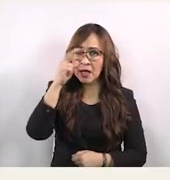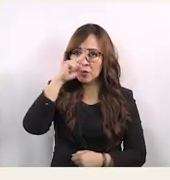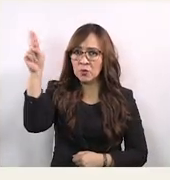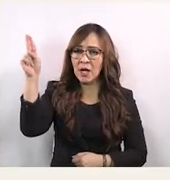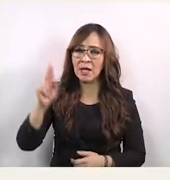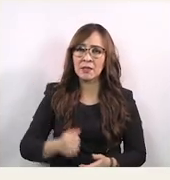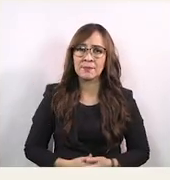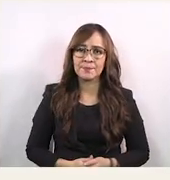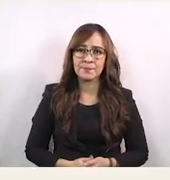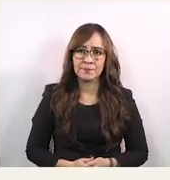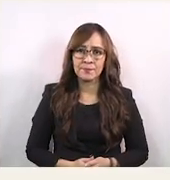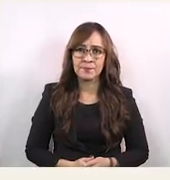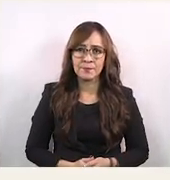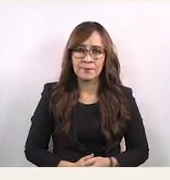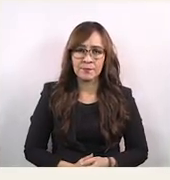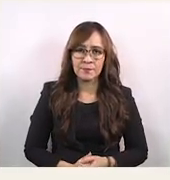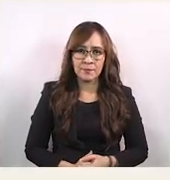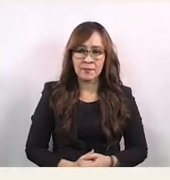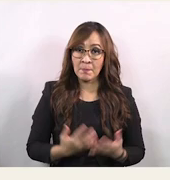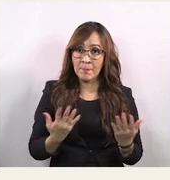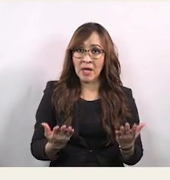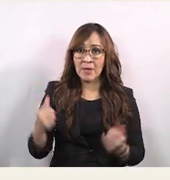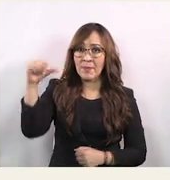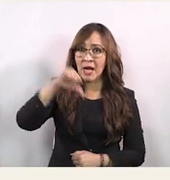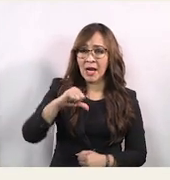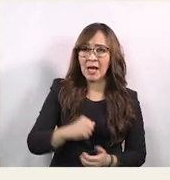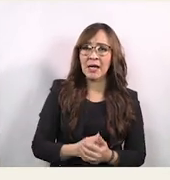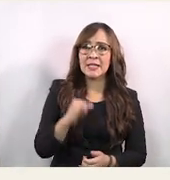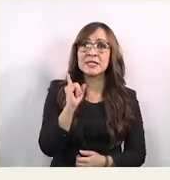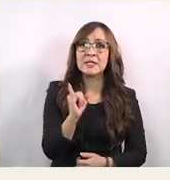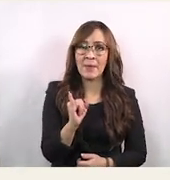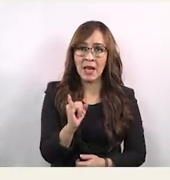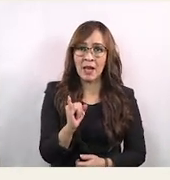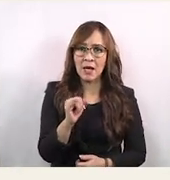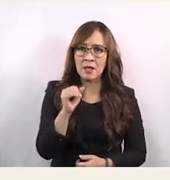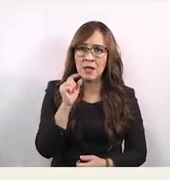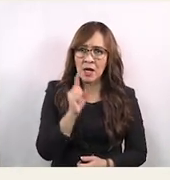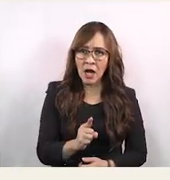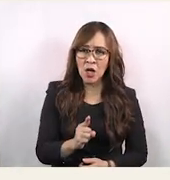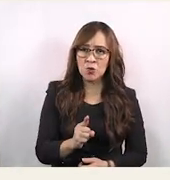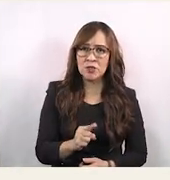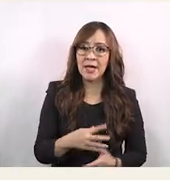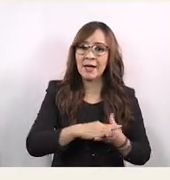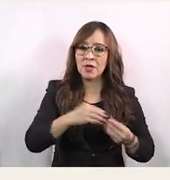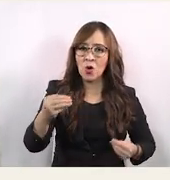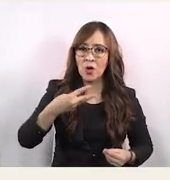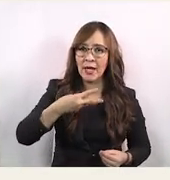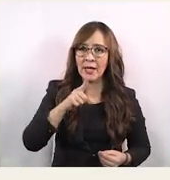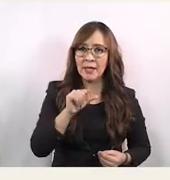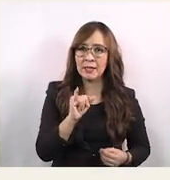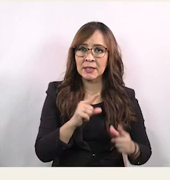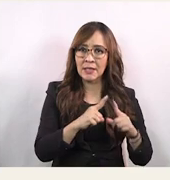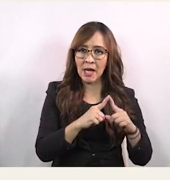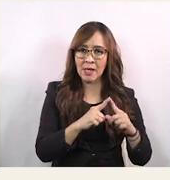selanjutnya saya pelajari Hai bagaimana mengalahkan isebel jelas harus dengan Rohil Iya dan apa itu